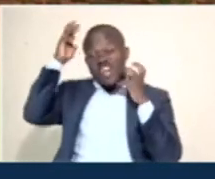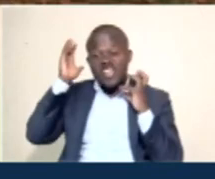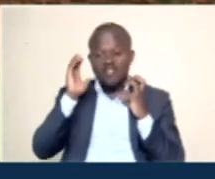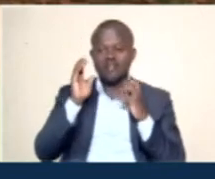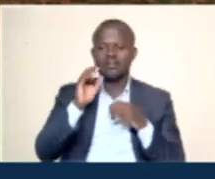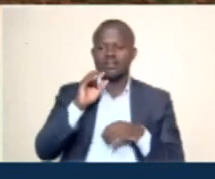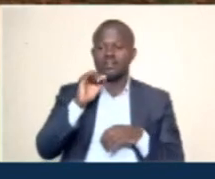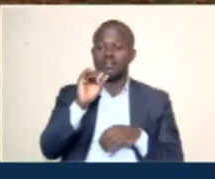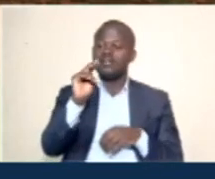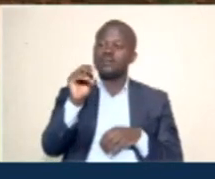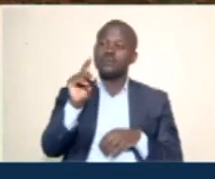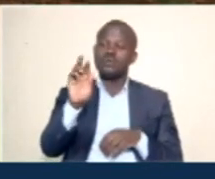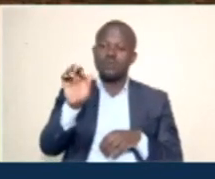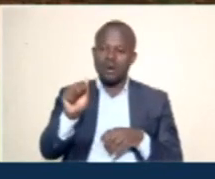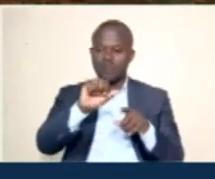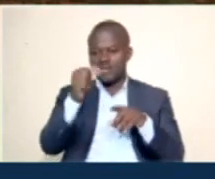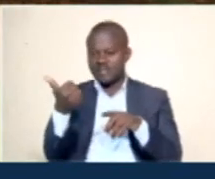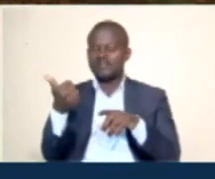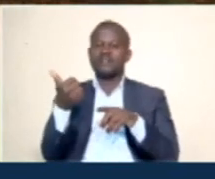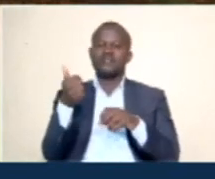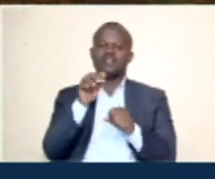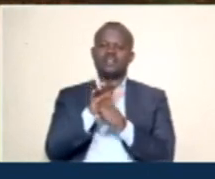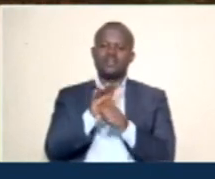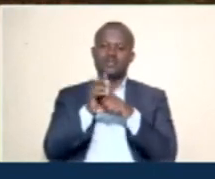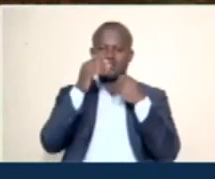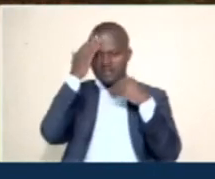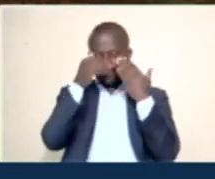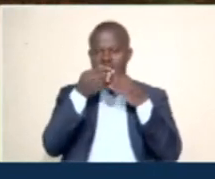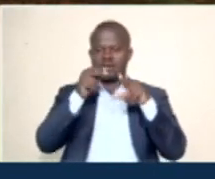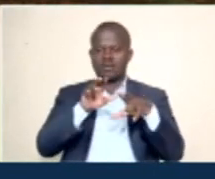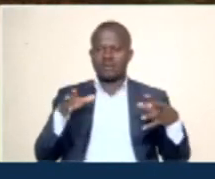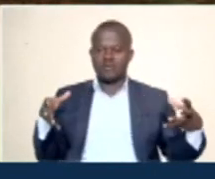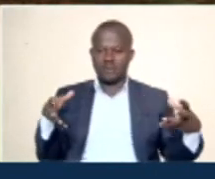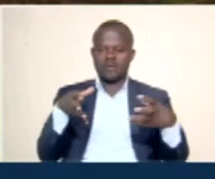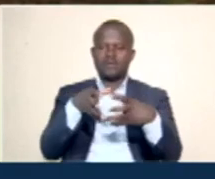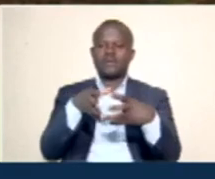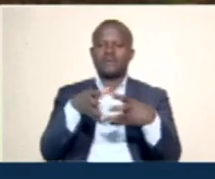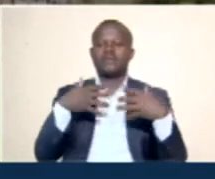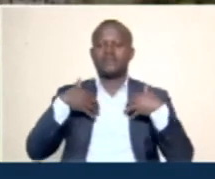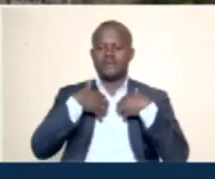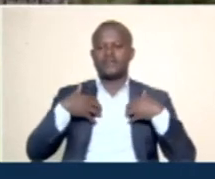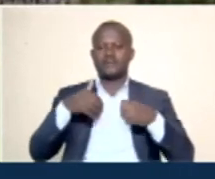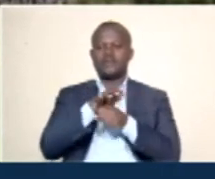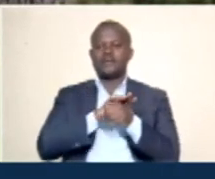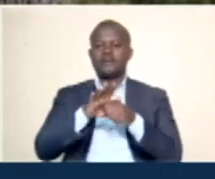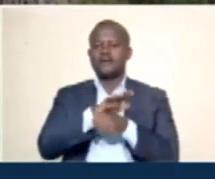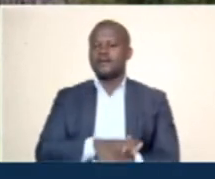zaje kugira ngo habeho urwo ruhurirane n'urwo rusobe rw'ibinyabuzima rwuzuye.